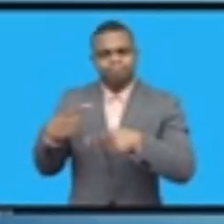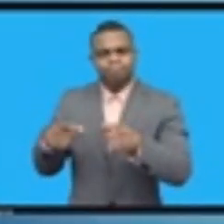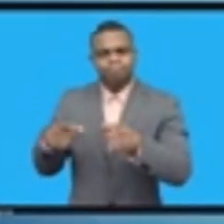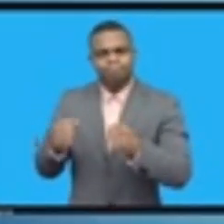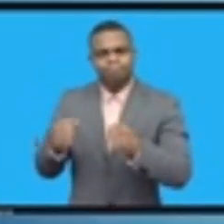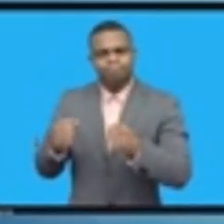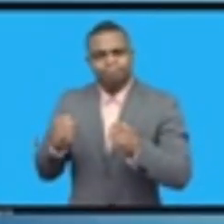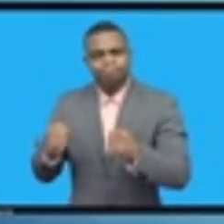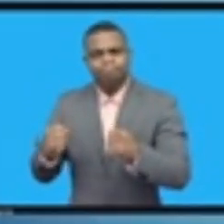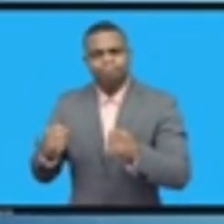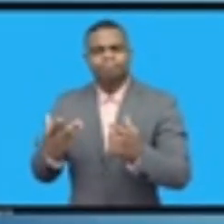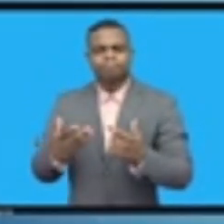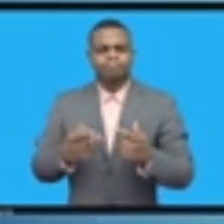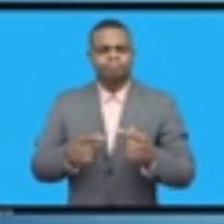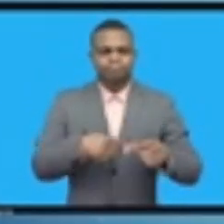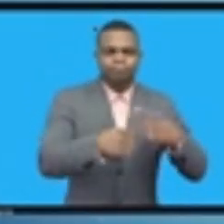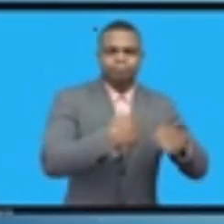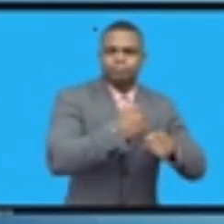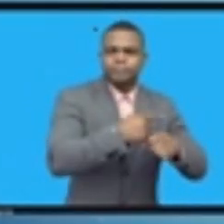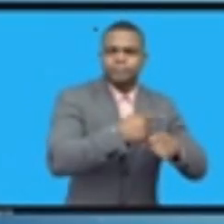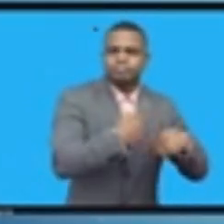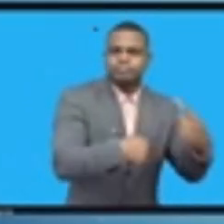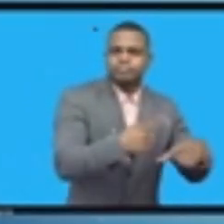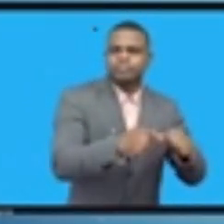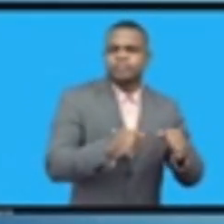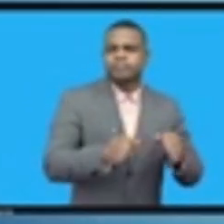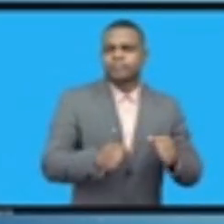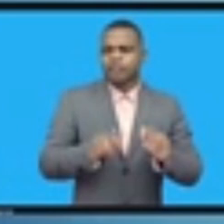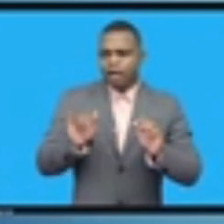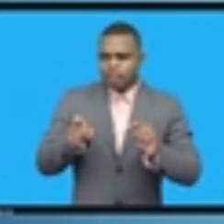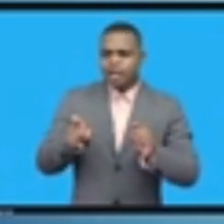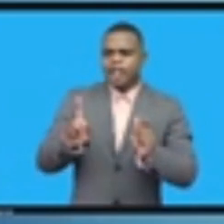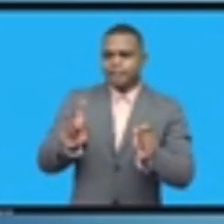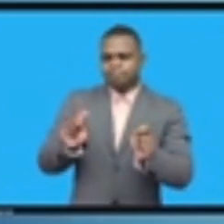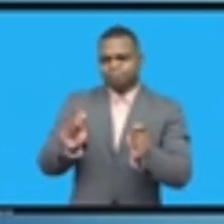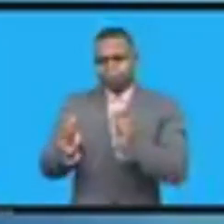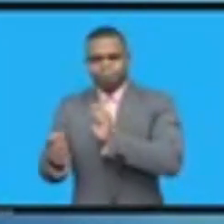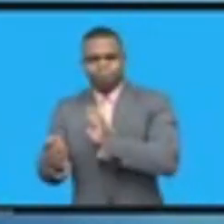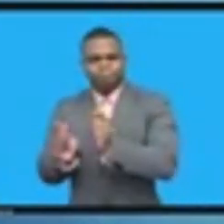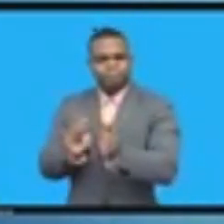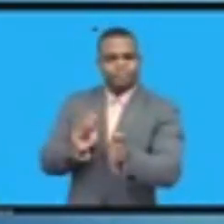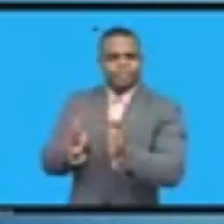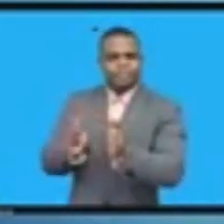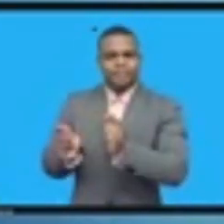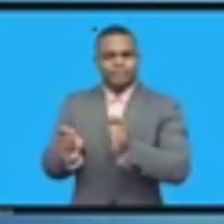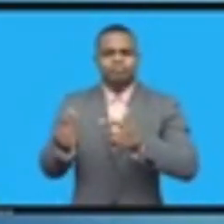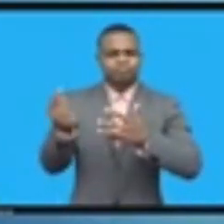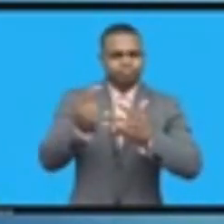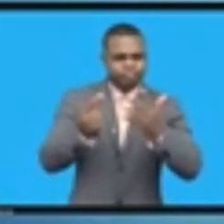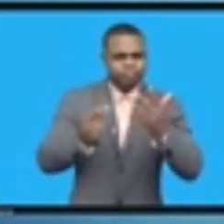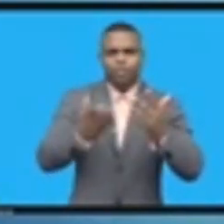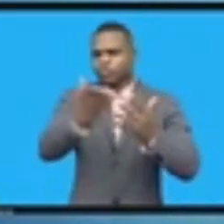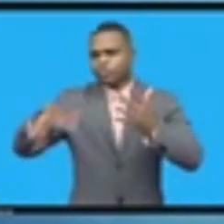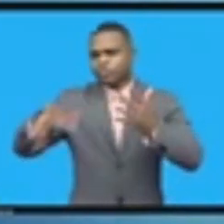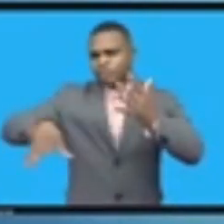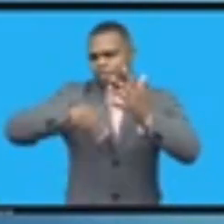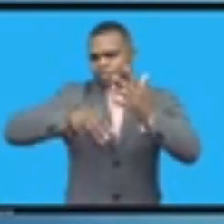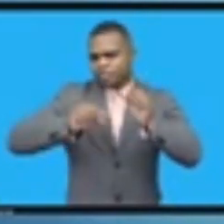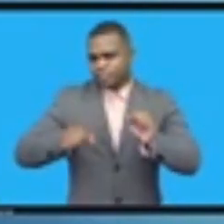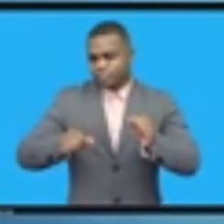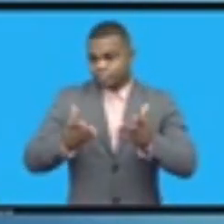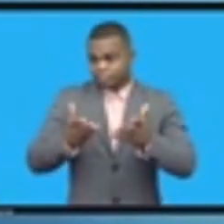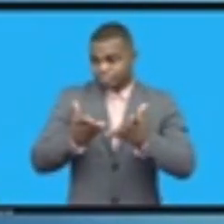等等，这些都是你们需要重点关注的。我相信你们今天在下午的会议中都会听到这些主